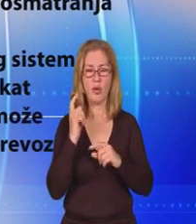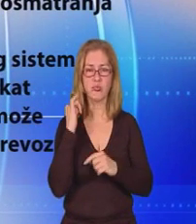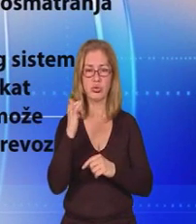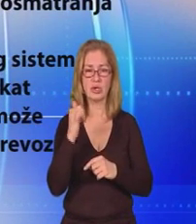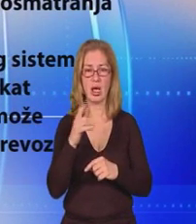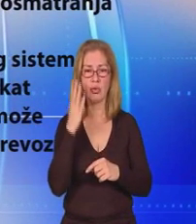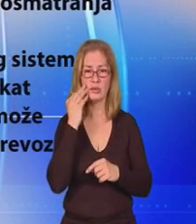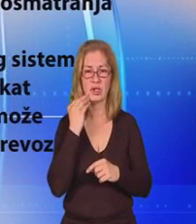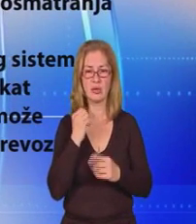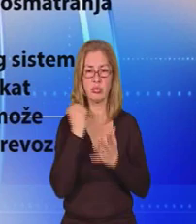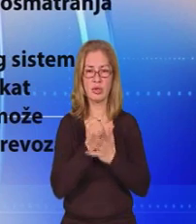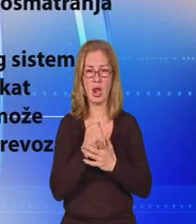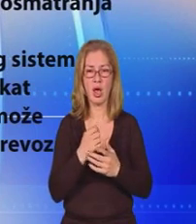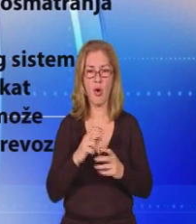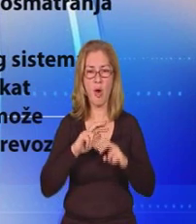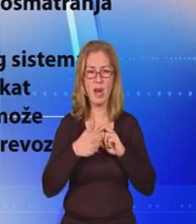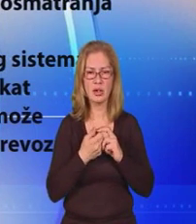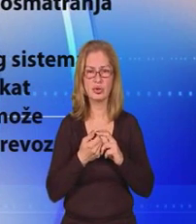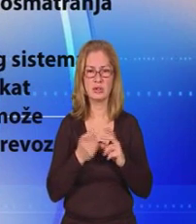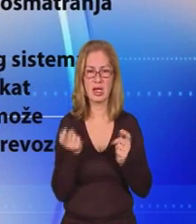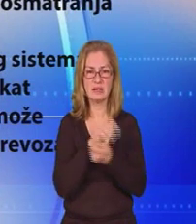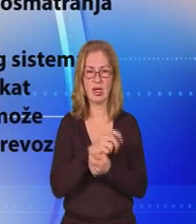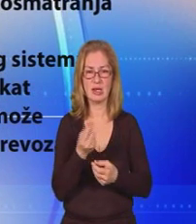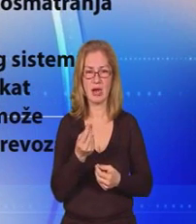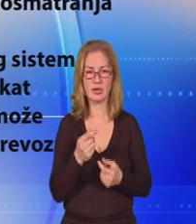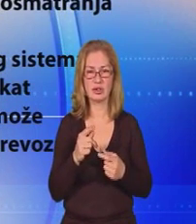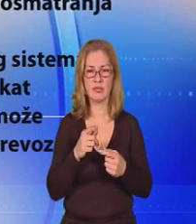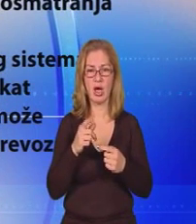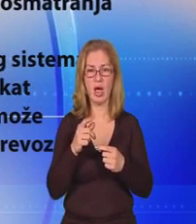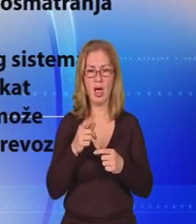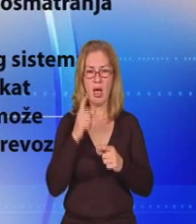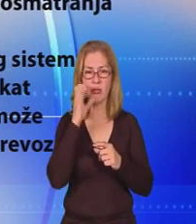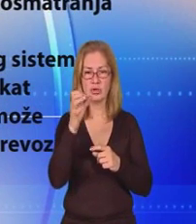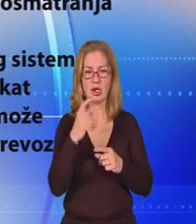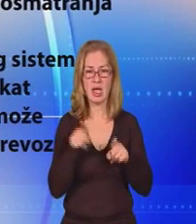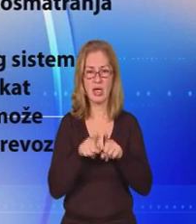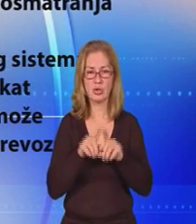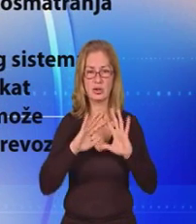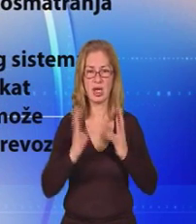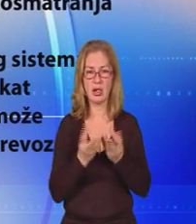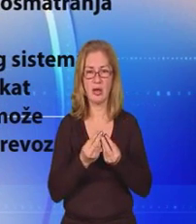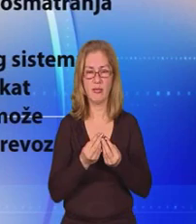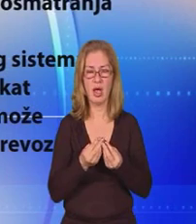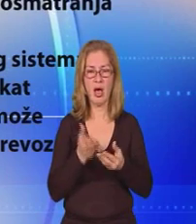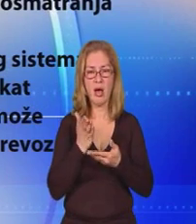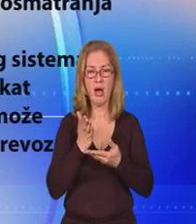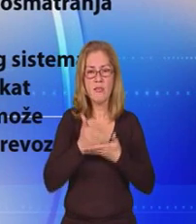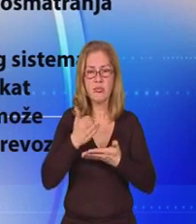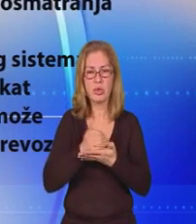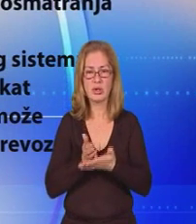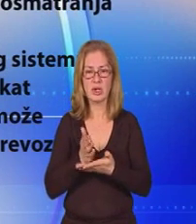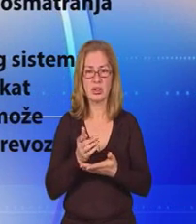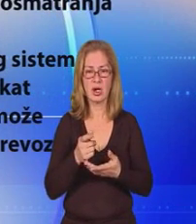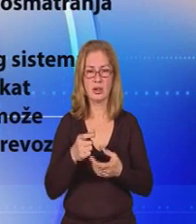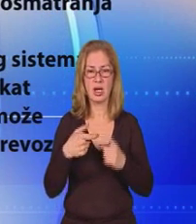kompleksnost izmene tarifnog sistema i nužnost posmatranja istog u celini. Parcijalne promjene zonsko-tarifnog sistema se ne preporučuju